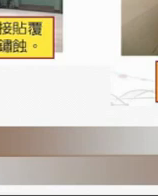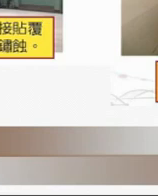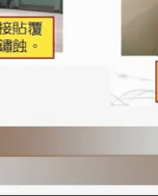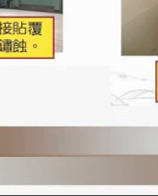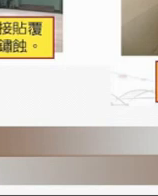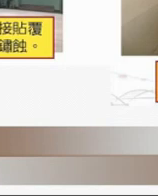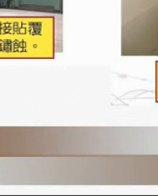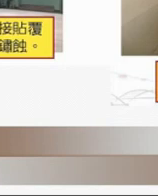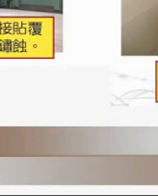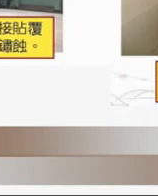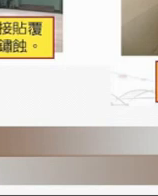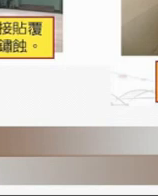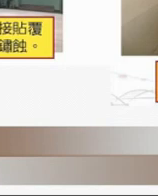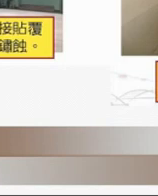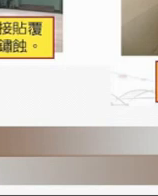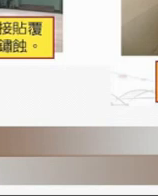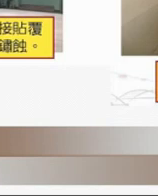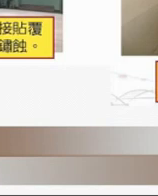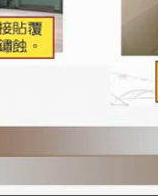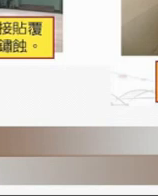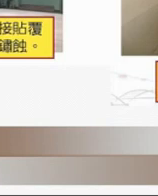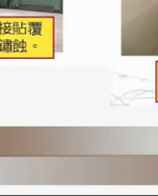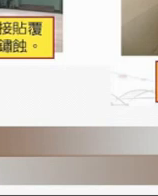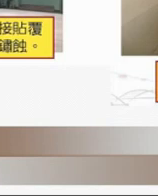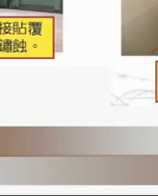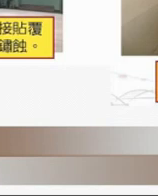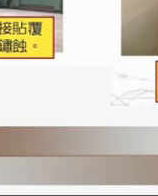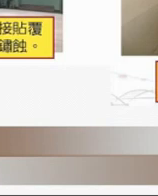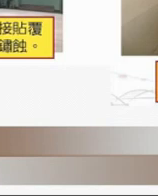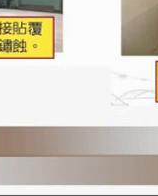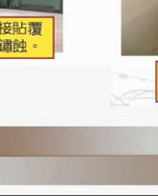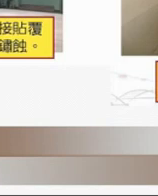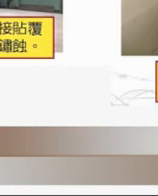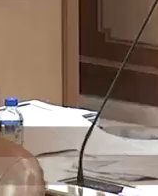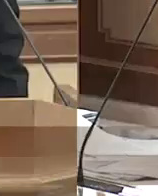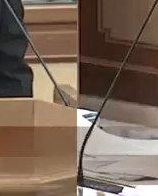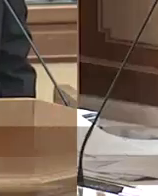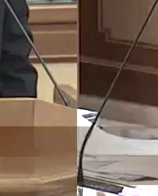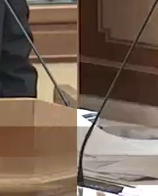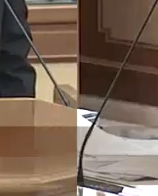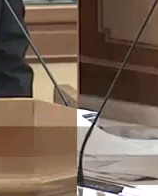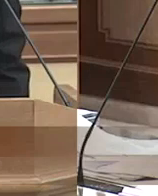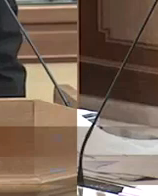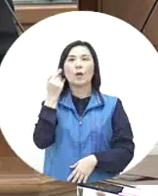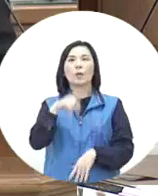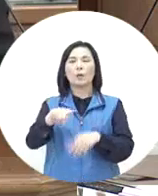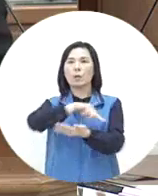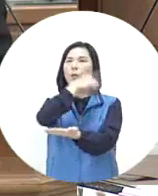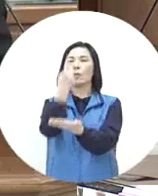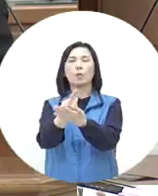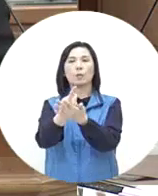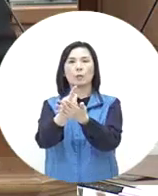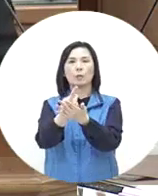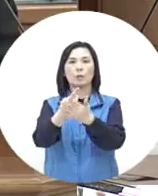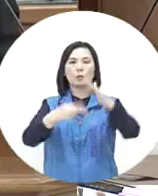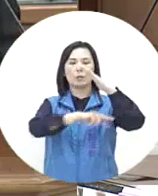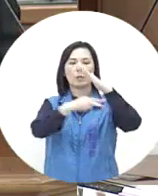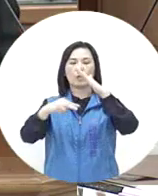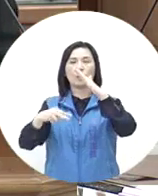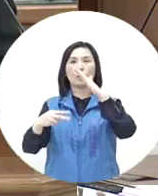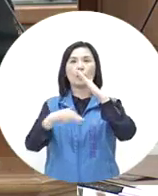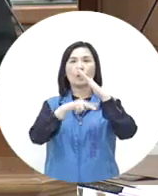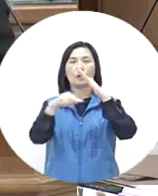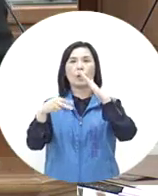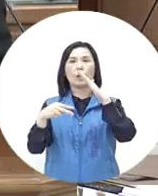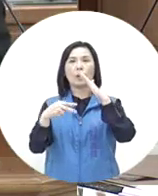的居民等等吼，都在这个羽球馆里面运动。但是如果要把整体做整个补墙或者